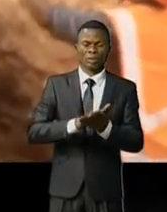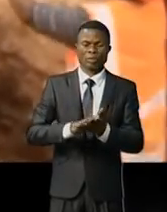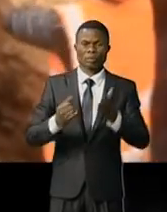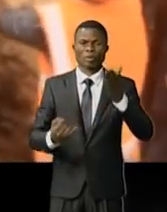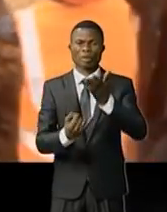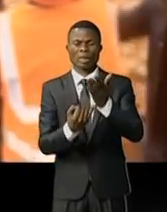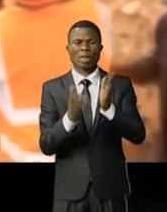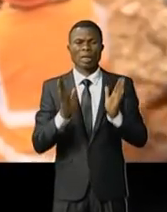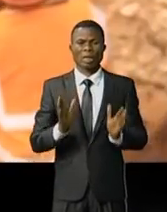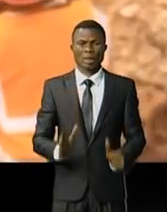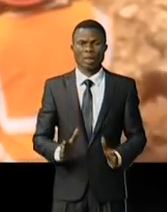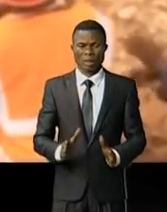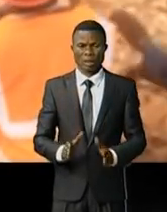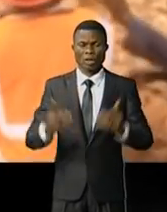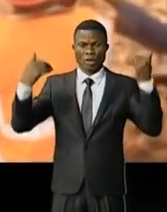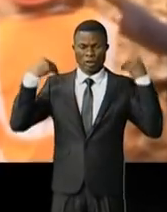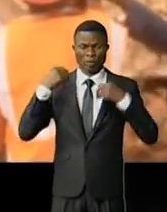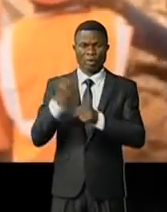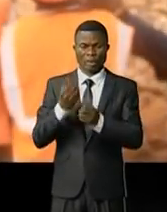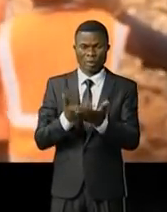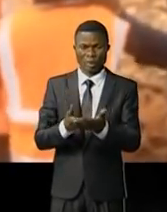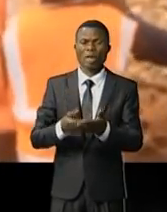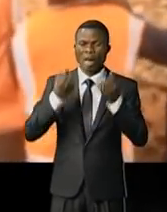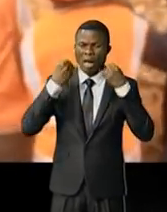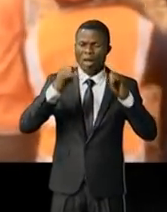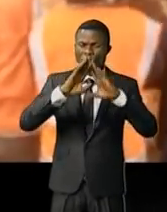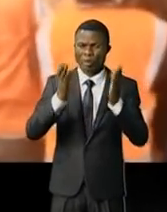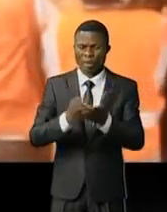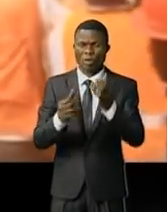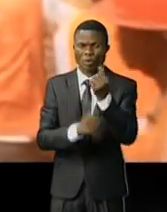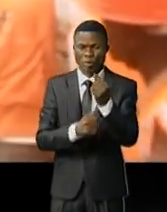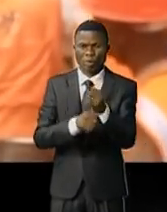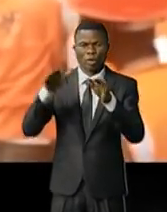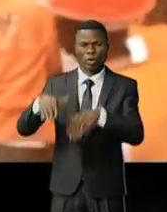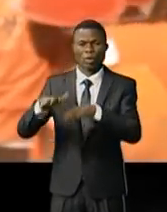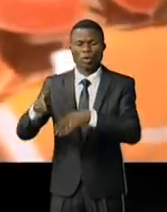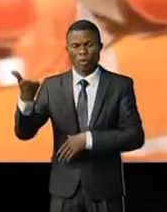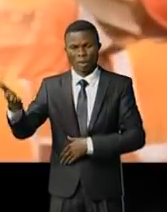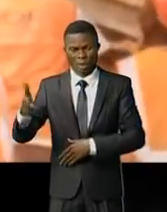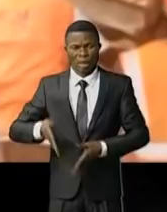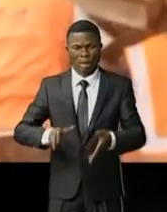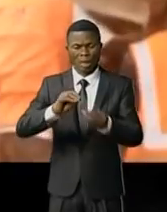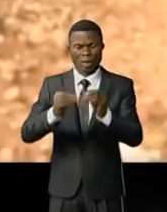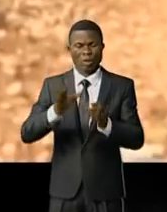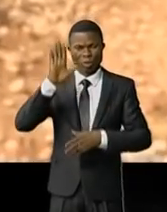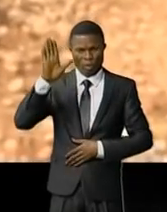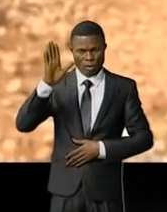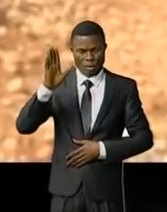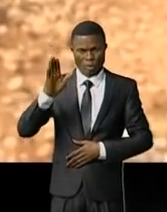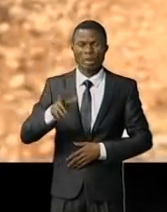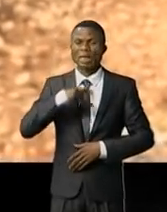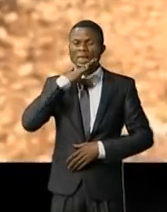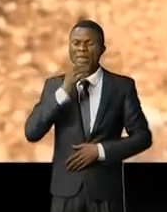Willy Kondoli, qui conduit les travaux, a sensibilisé le riverain de cette partie de la route nationale numéro 5, de ne pas jeter